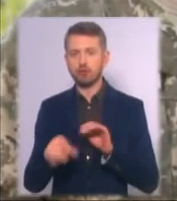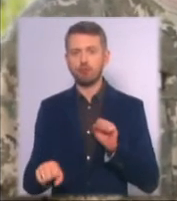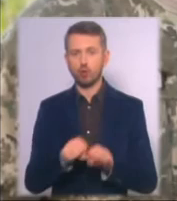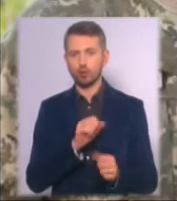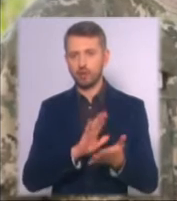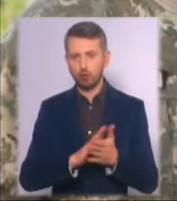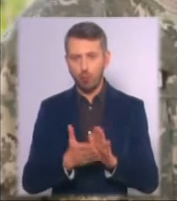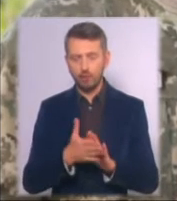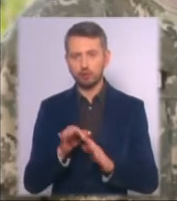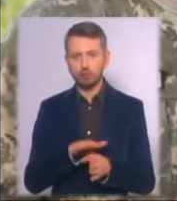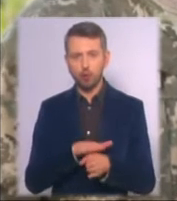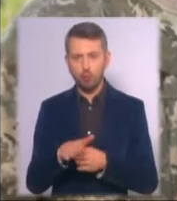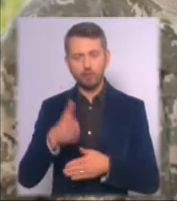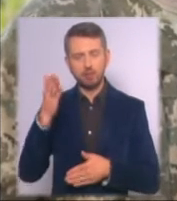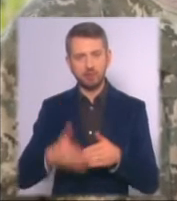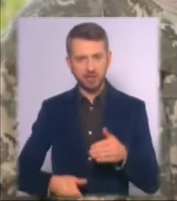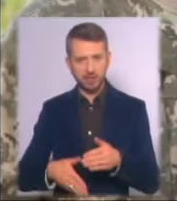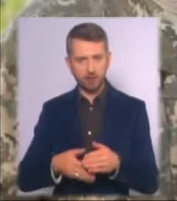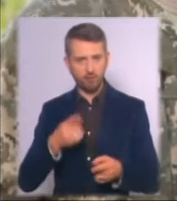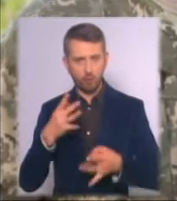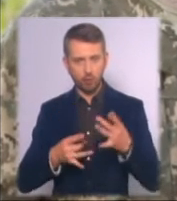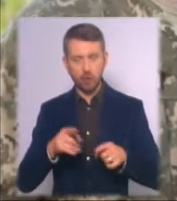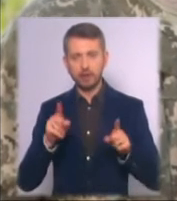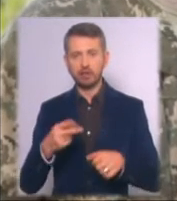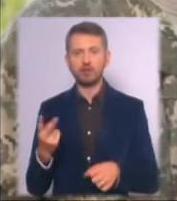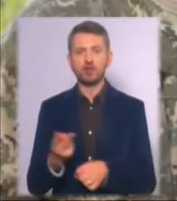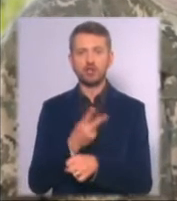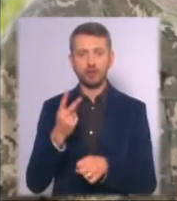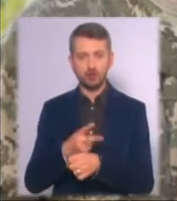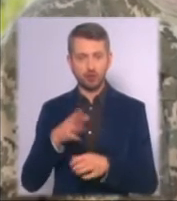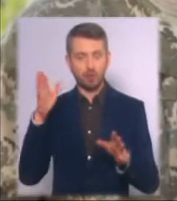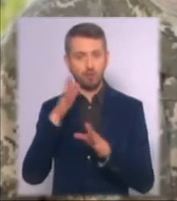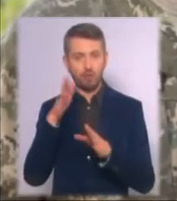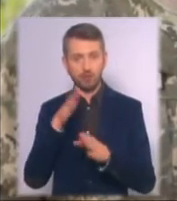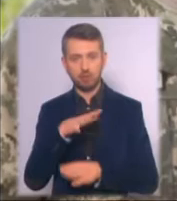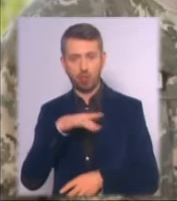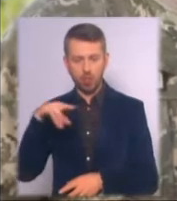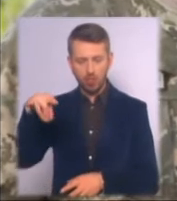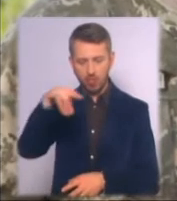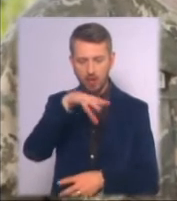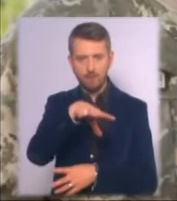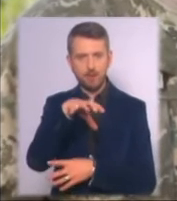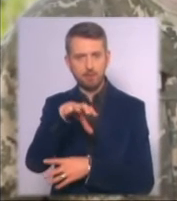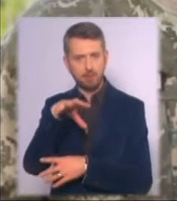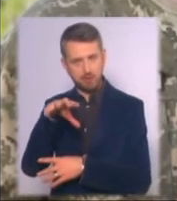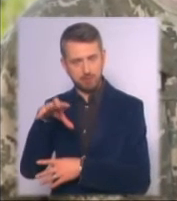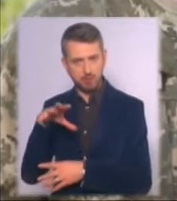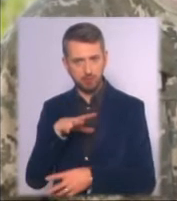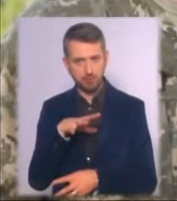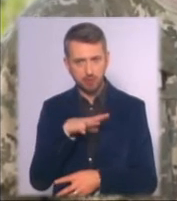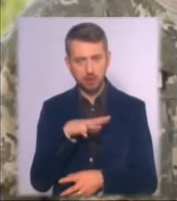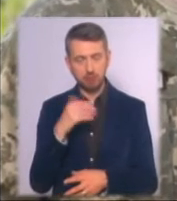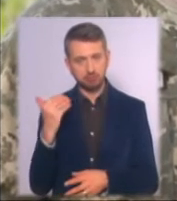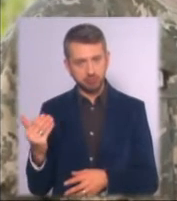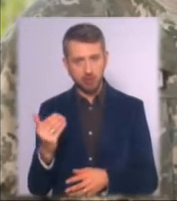домовленості про повне припинення вогню. Також двічі у повітряному просторі Донбасу вели аеророзвідку безпілотні літальні апарати